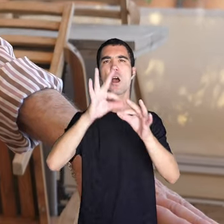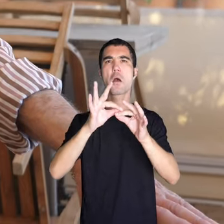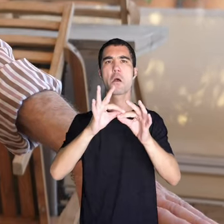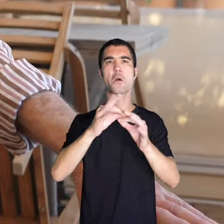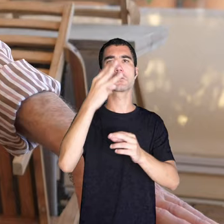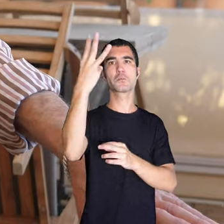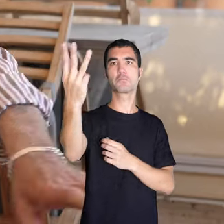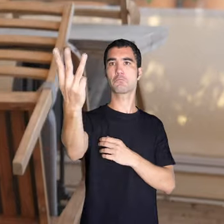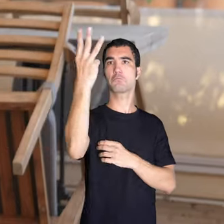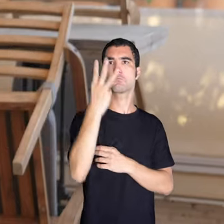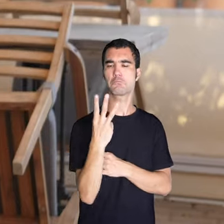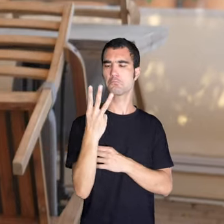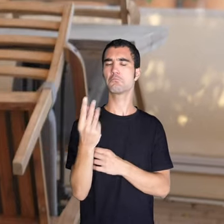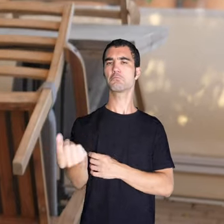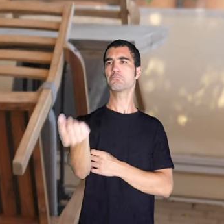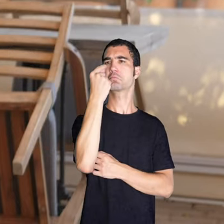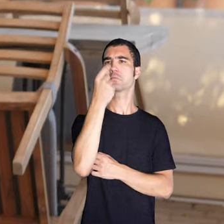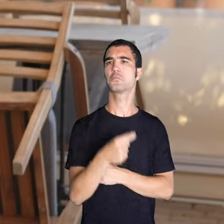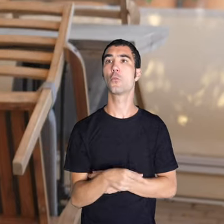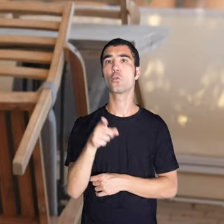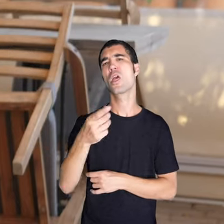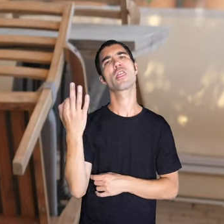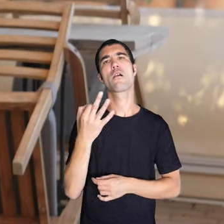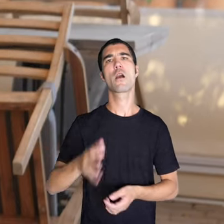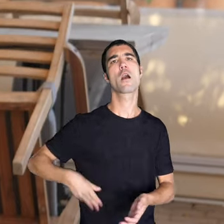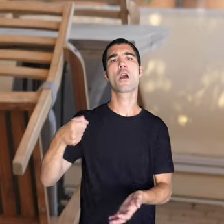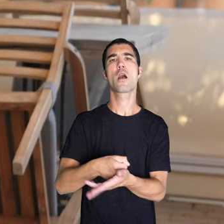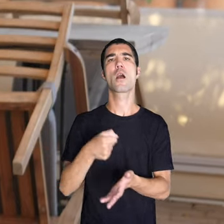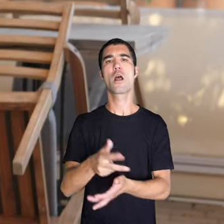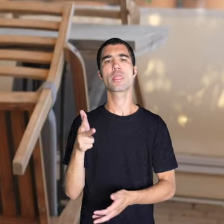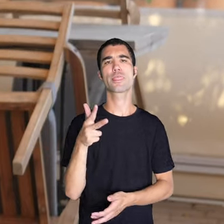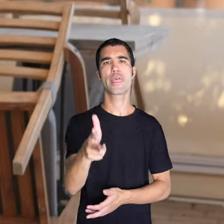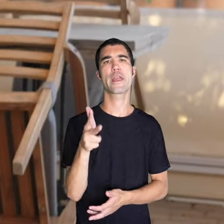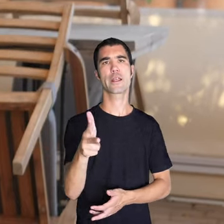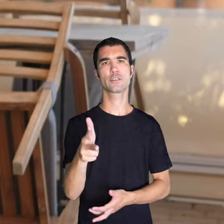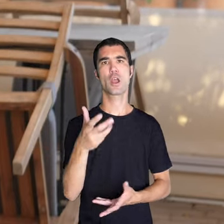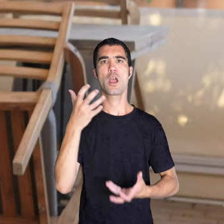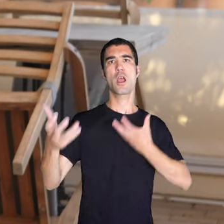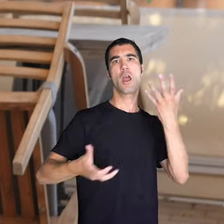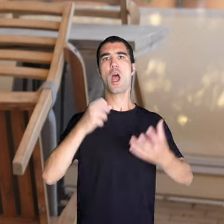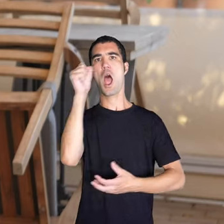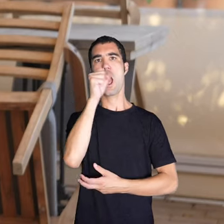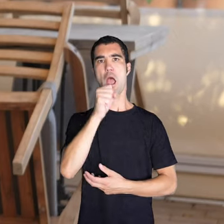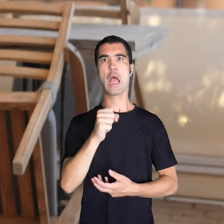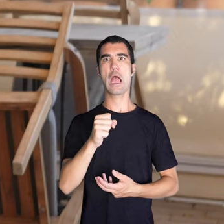tres persones, i me diuen, heu de pagar drets d'autors. Drets d'autors?